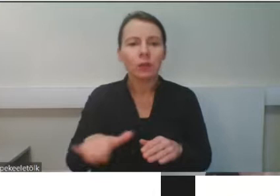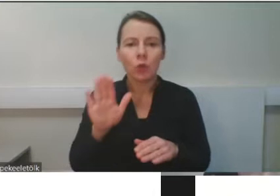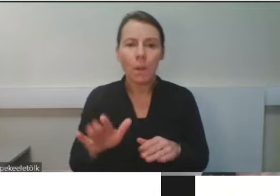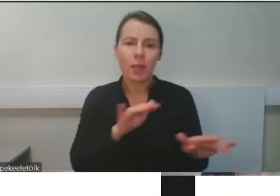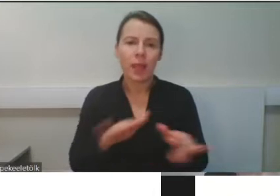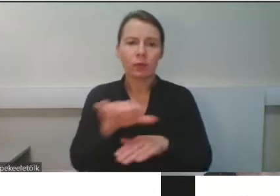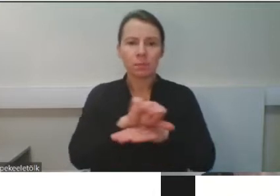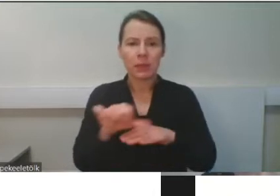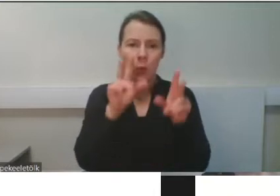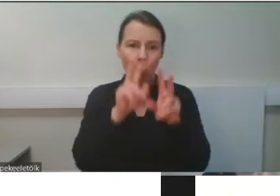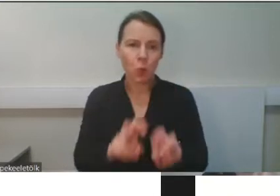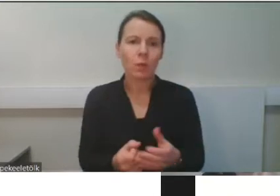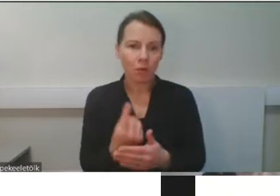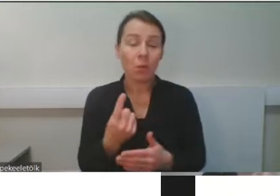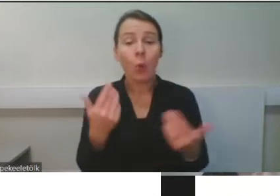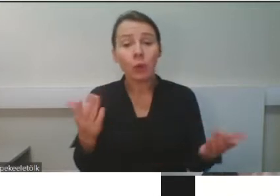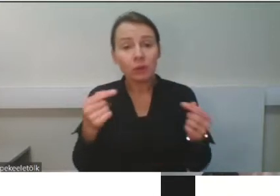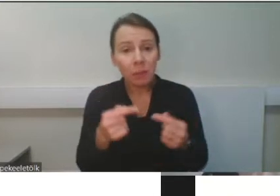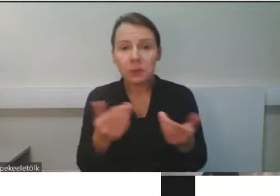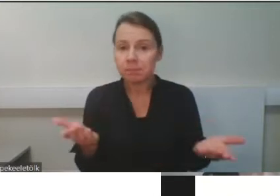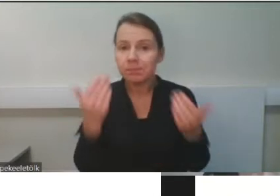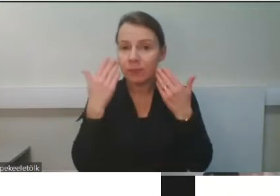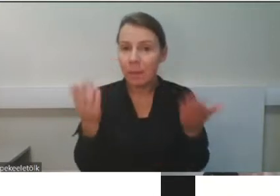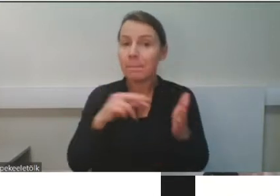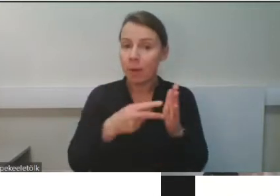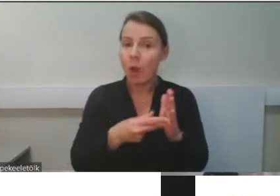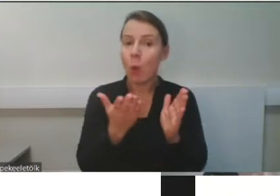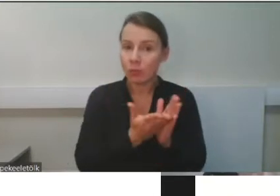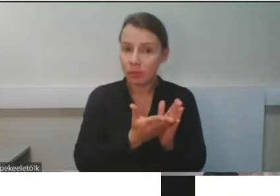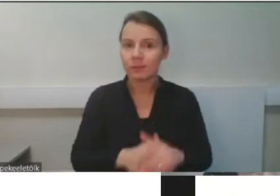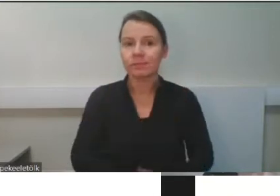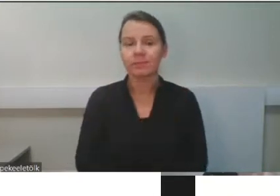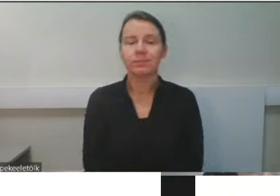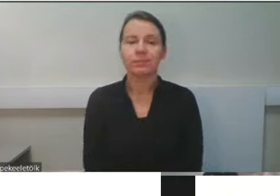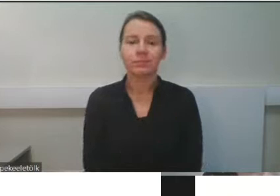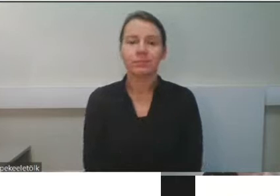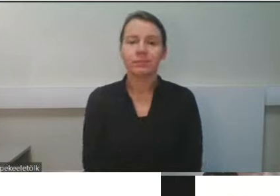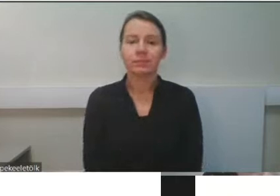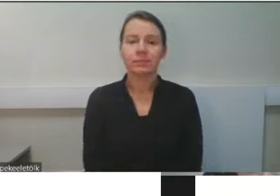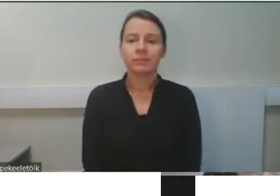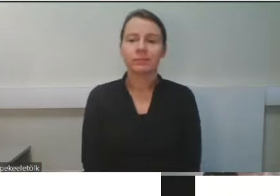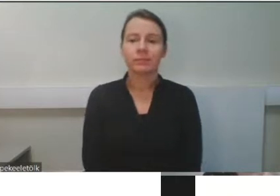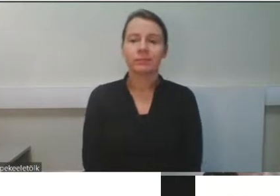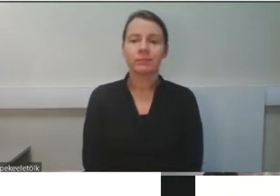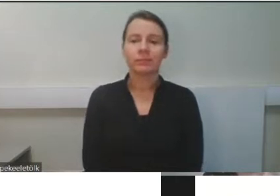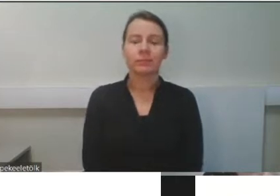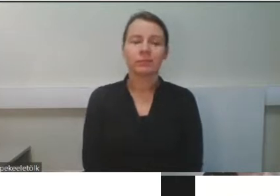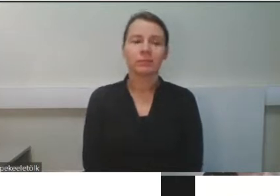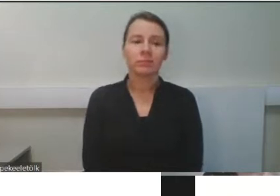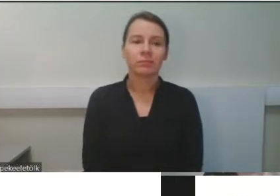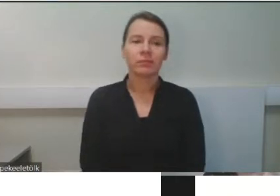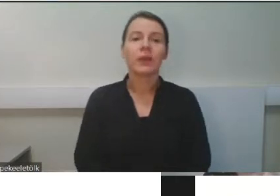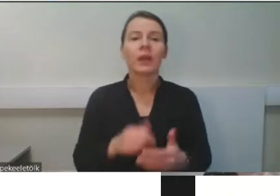hooldekodus, siis jääb ta sellest uuringust välja. Samuti on küsimus selles, et